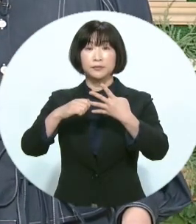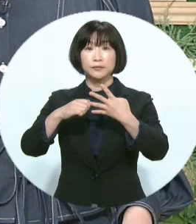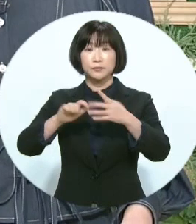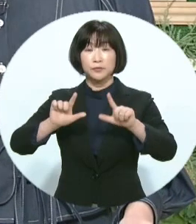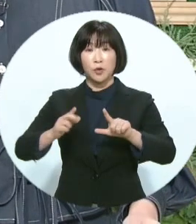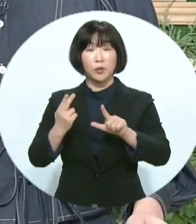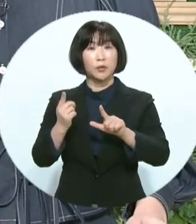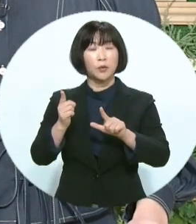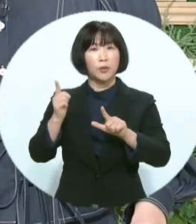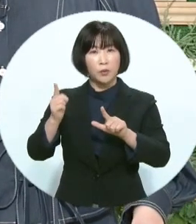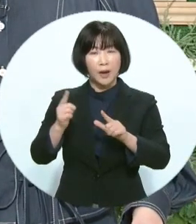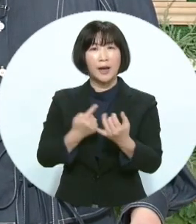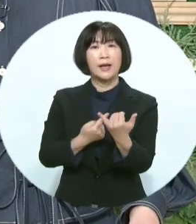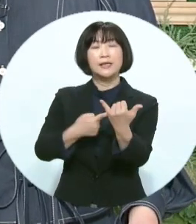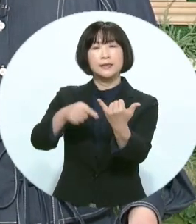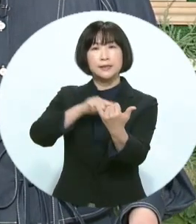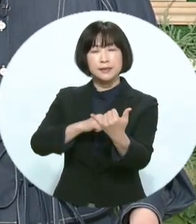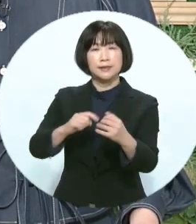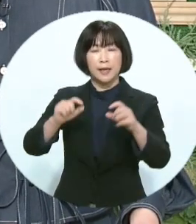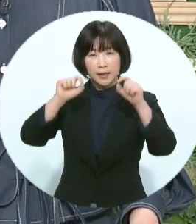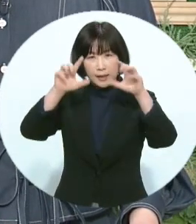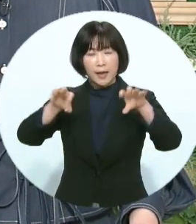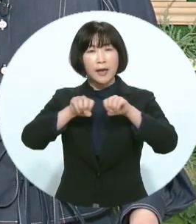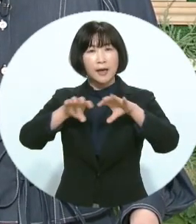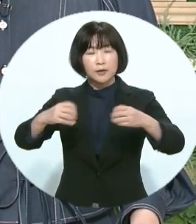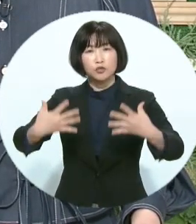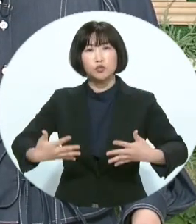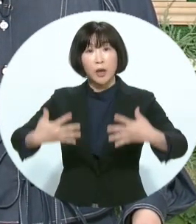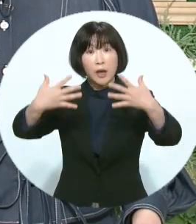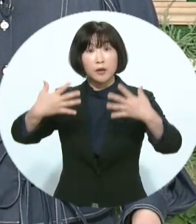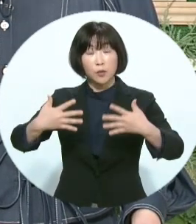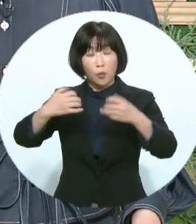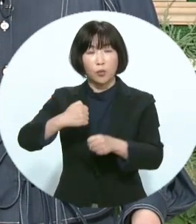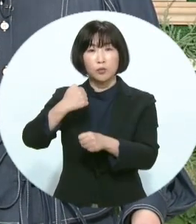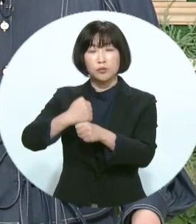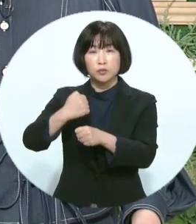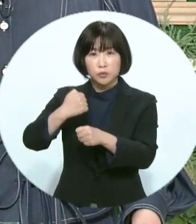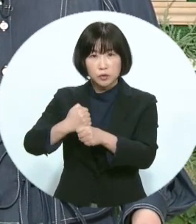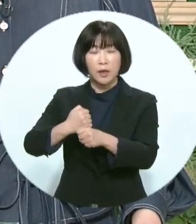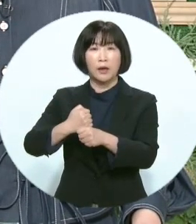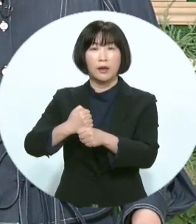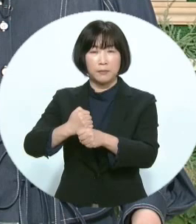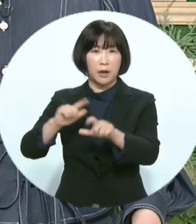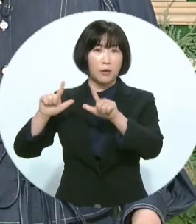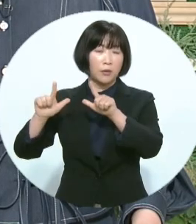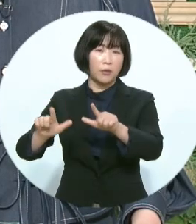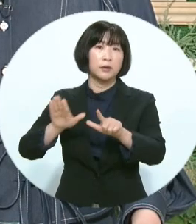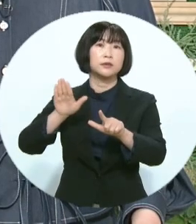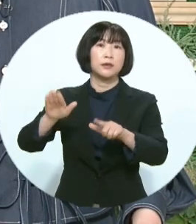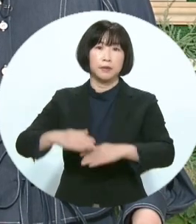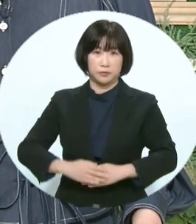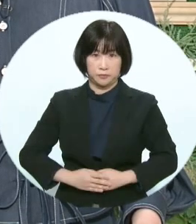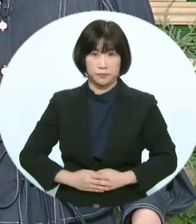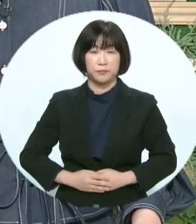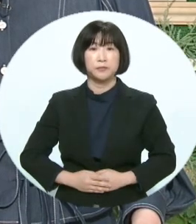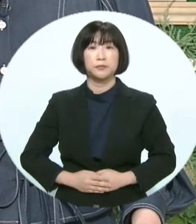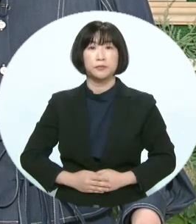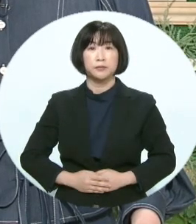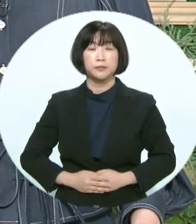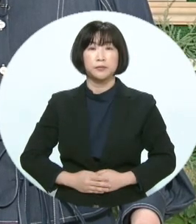都は新たな人権啓発映像インターネットによる人権侵害を作成し配信しています